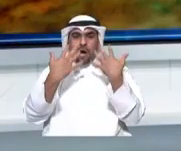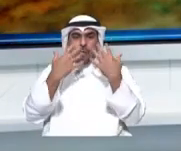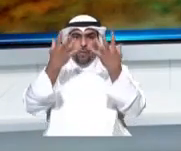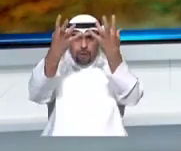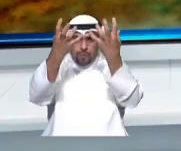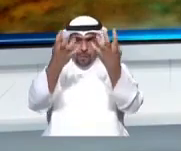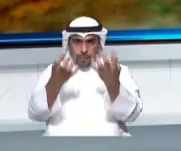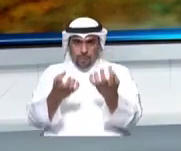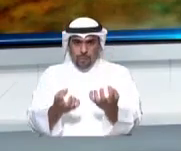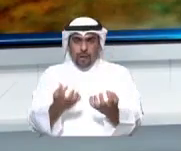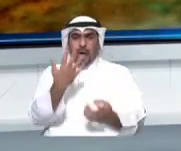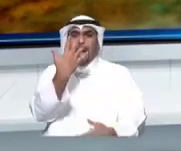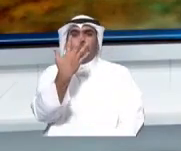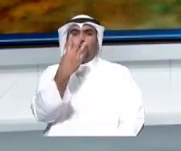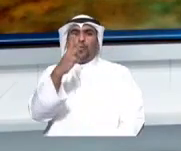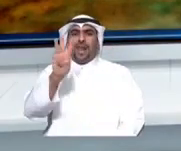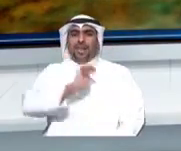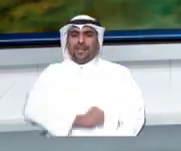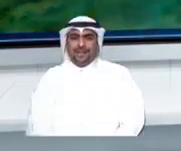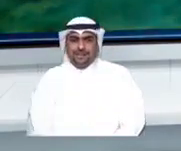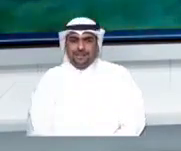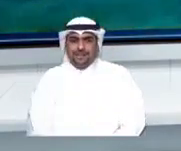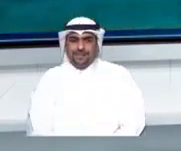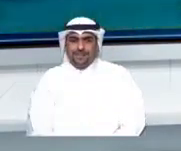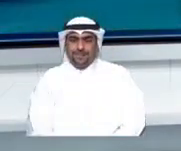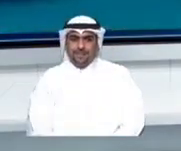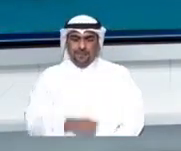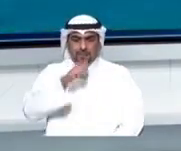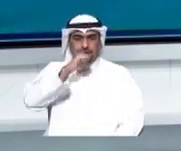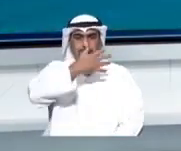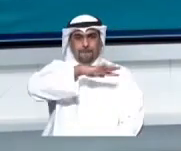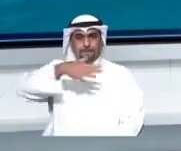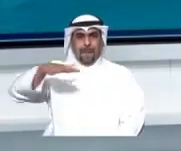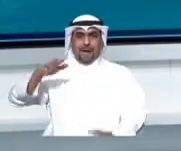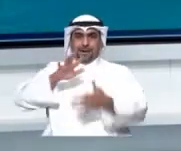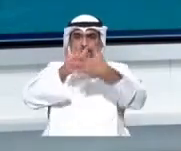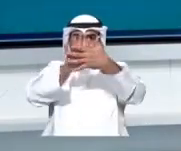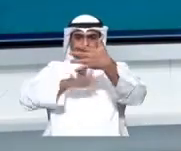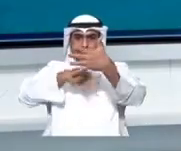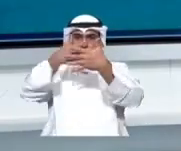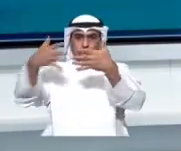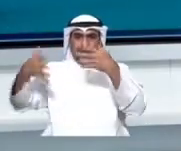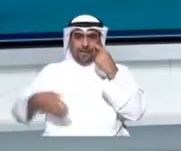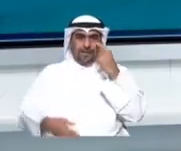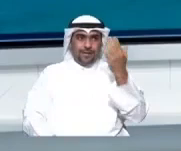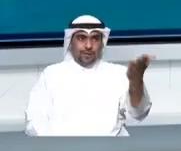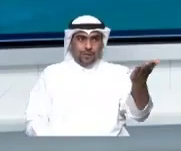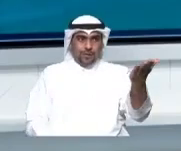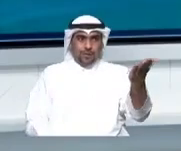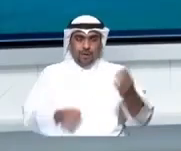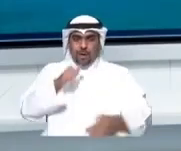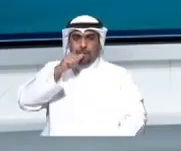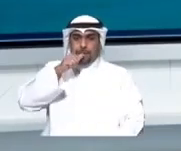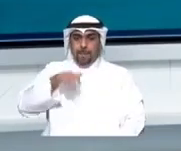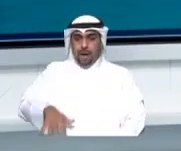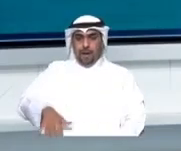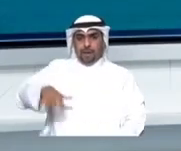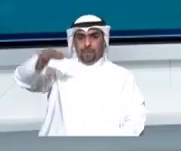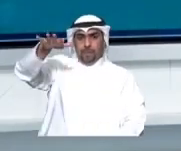من 10 إلى 35 كيلومتر بالساعة. البحر راح يكون خفيف إلى معتدل الموج، ارتفاع الموج